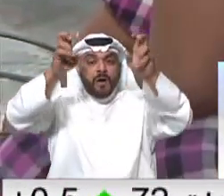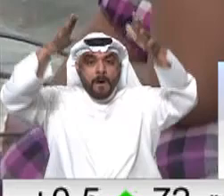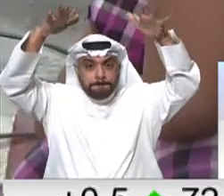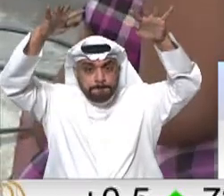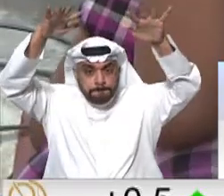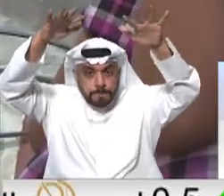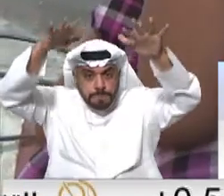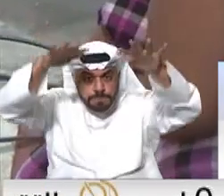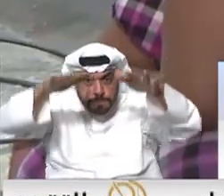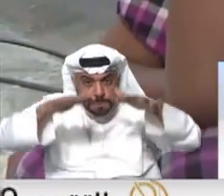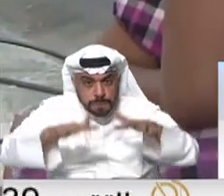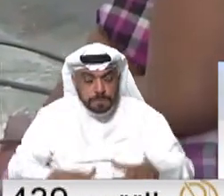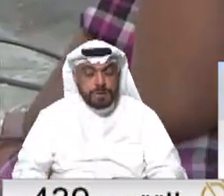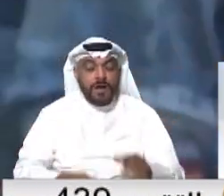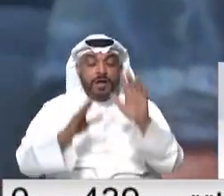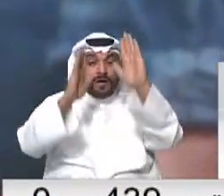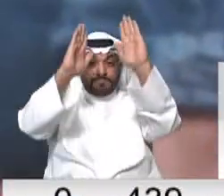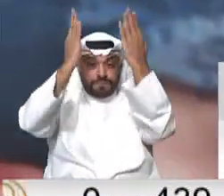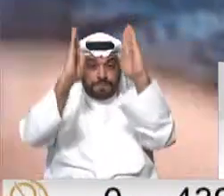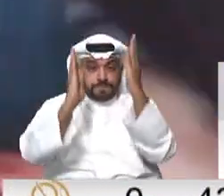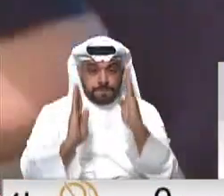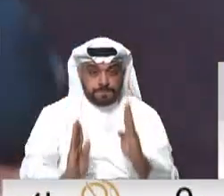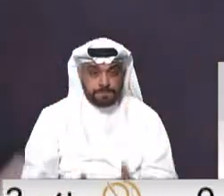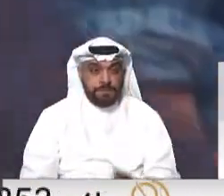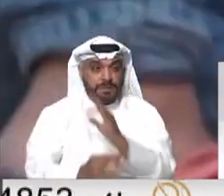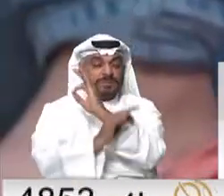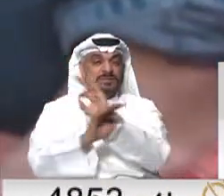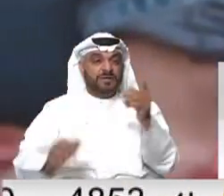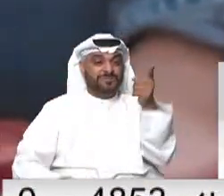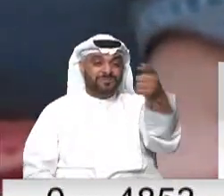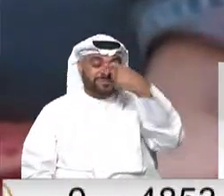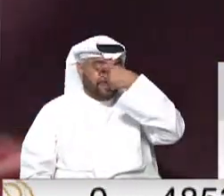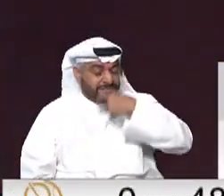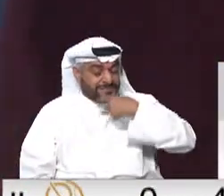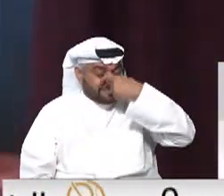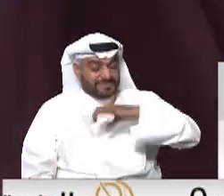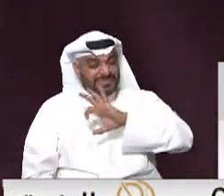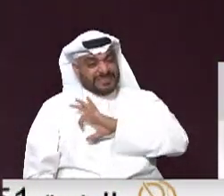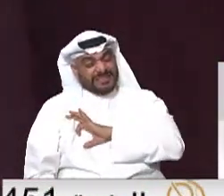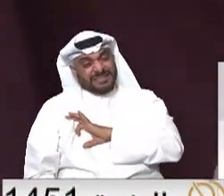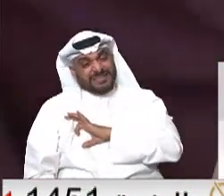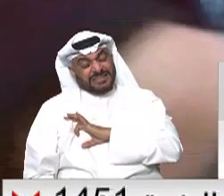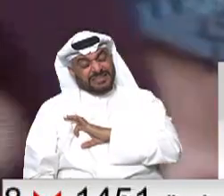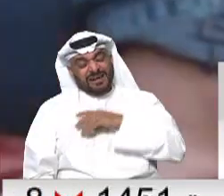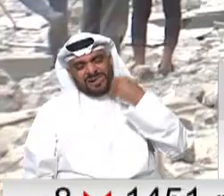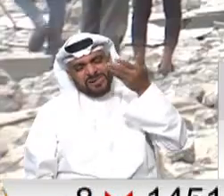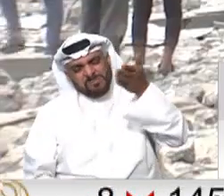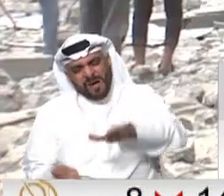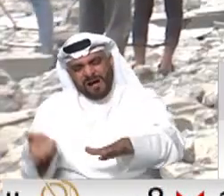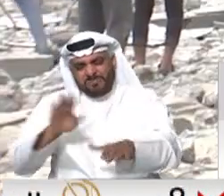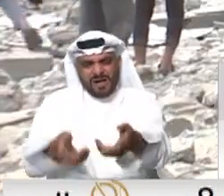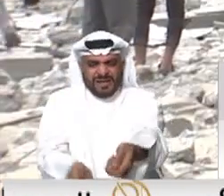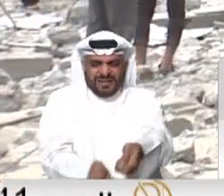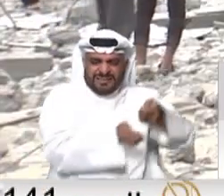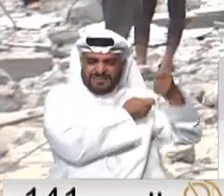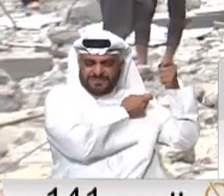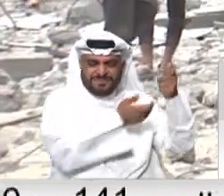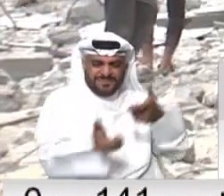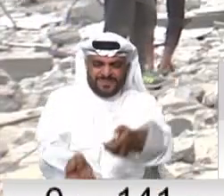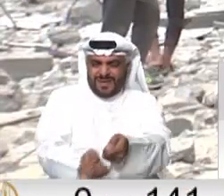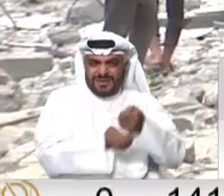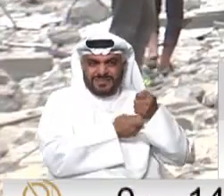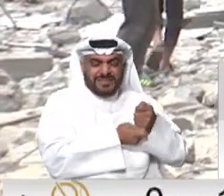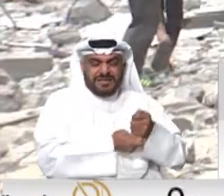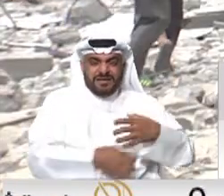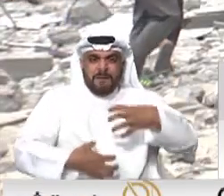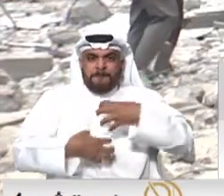نزلوا العمارة كلها هيات علينا بدون أي شيء، البلاد والإصابات والأشلاء اللي طلعوها، كل العمارة راحة. صراحة يعني إشي